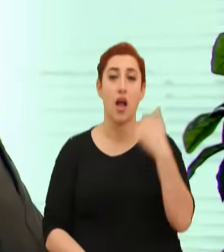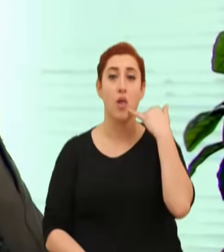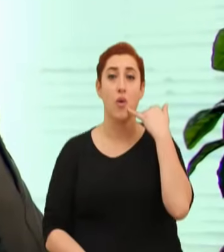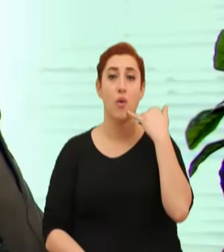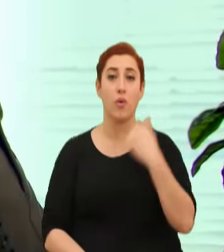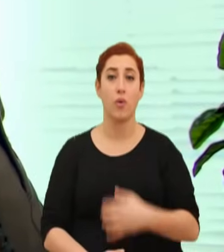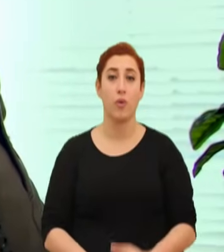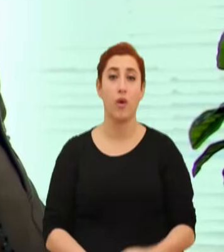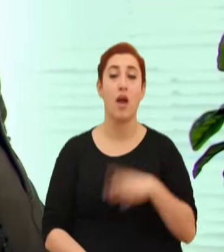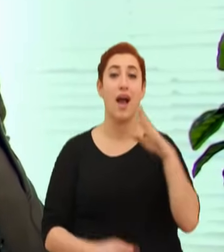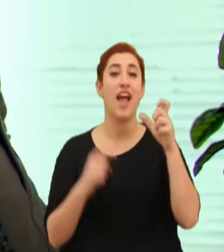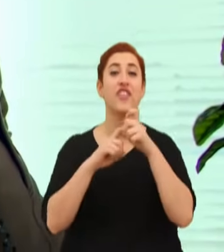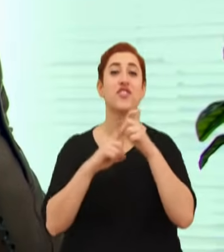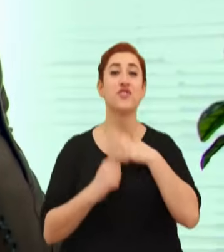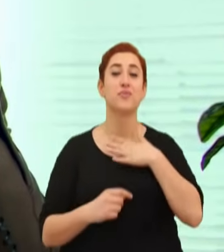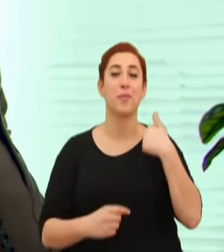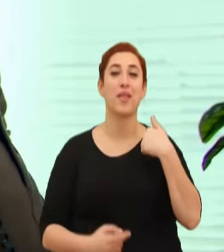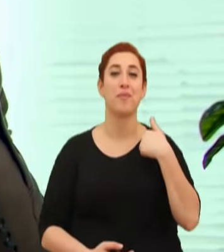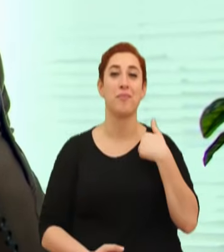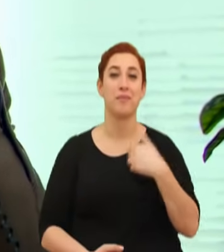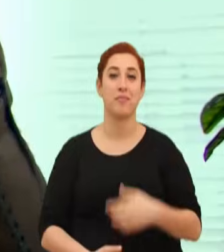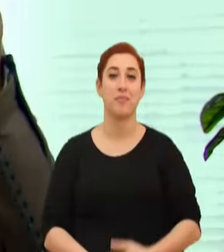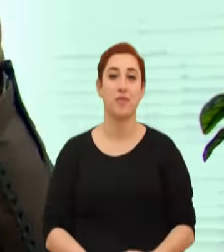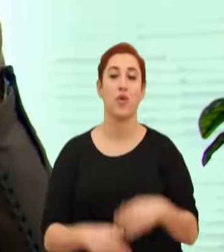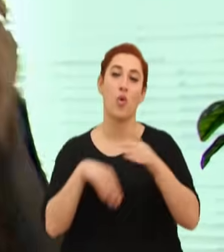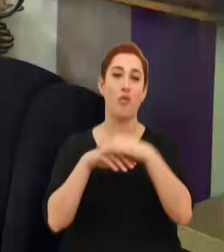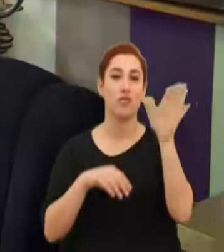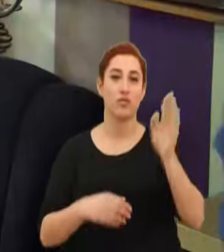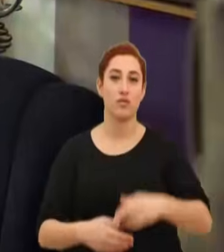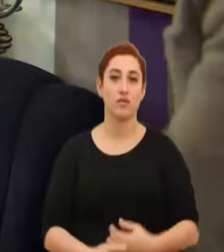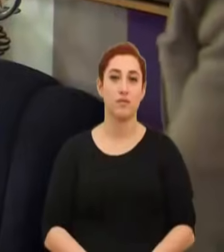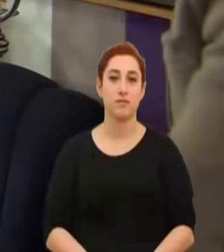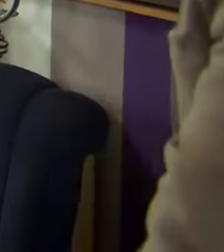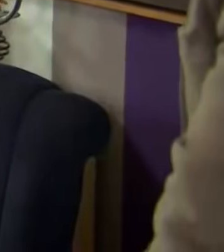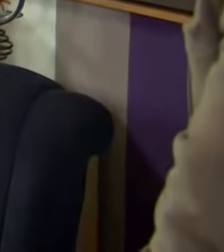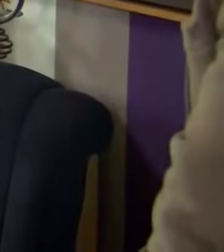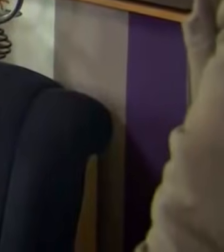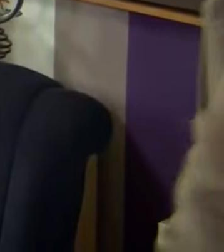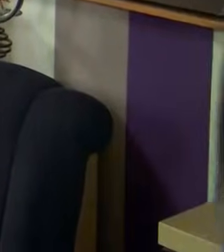Alo. Ha Engin'cim benim. Kovuldun.